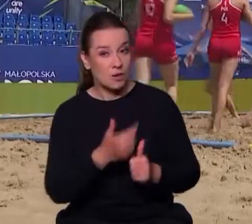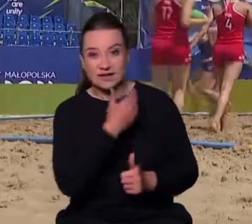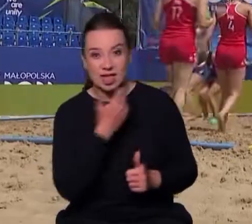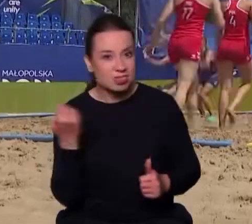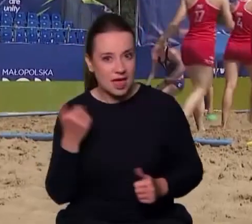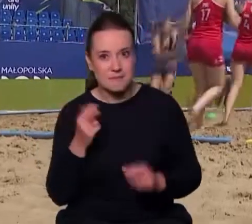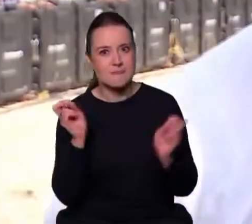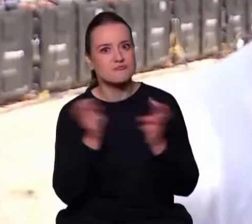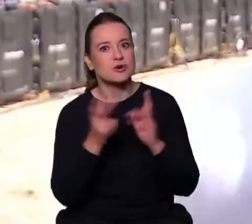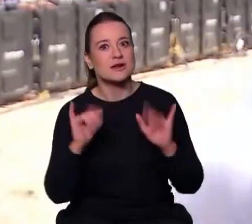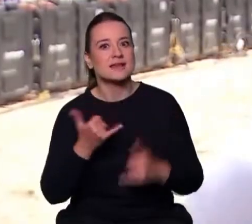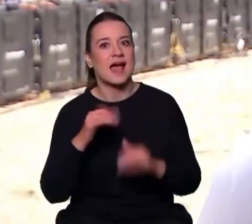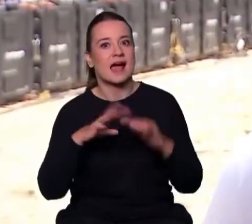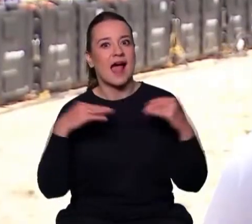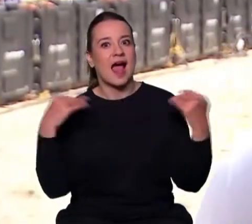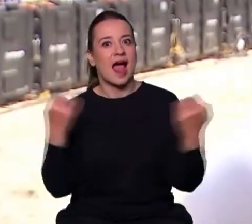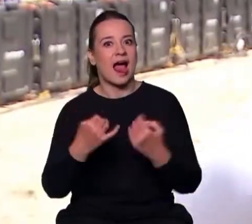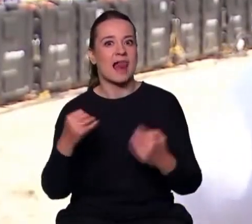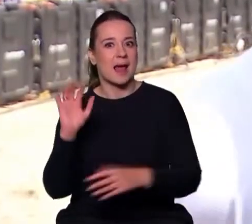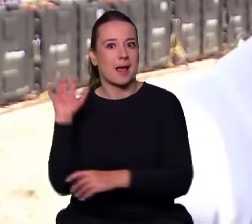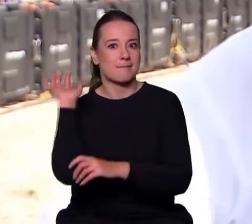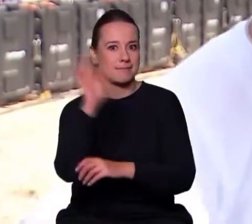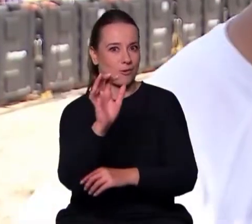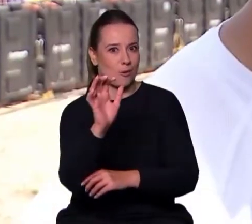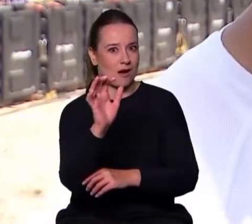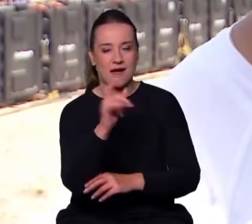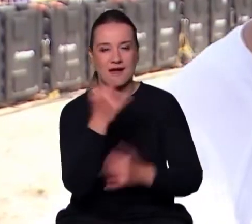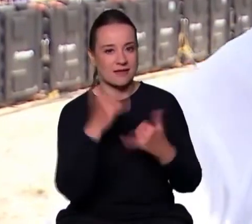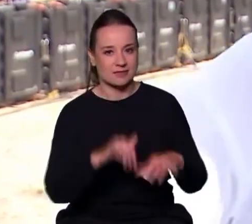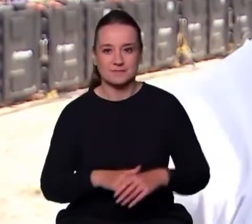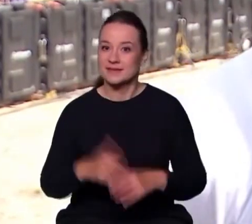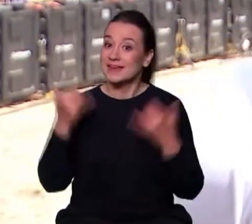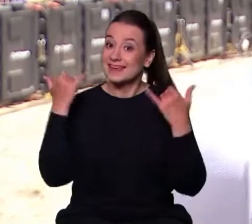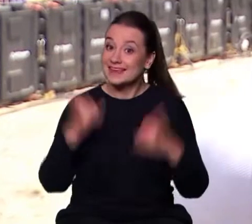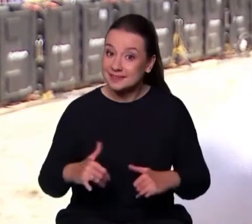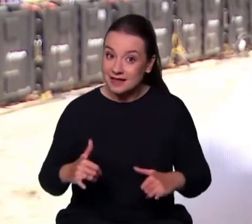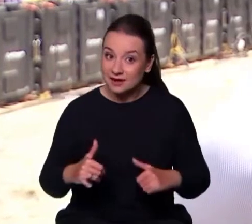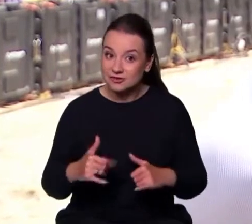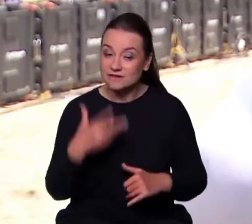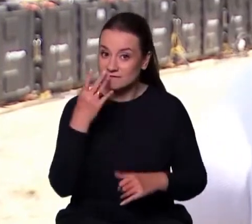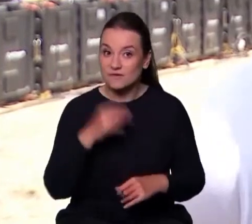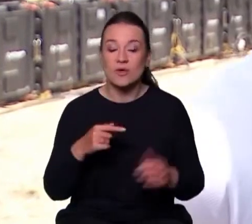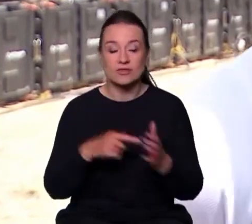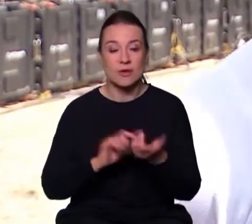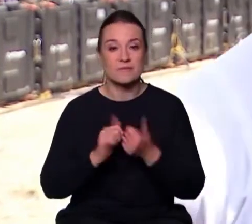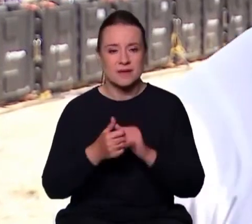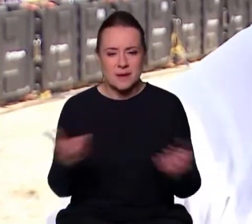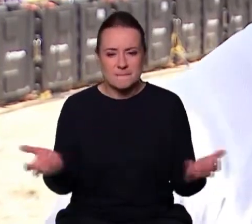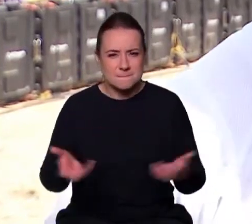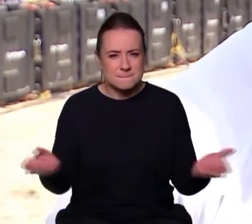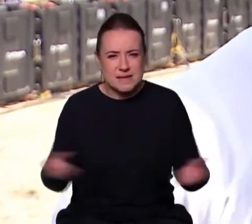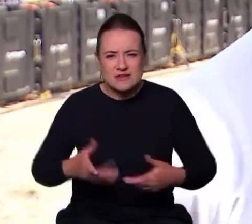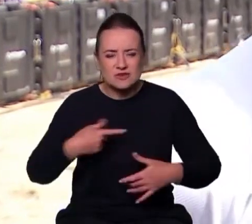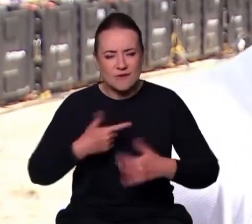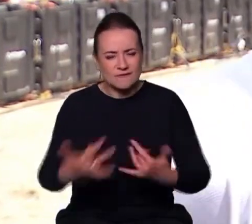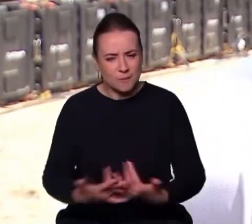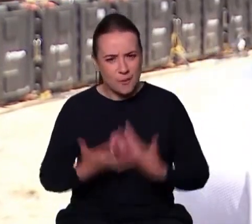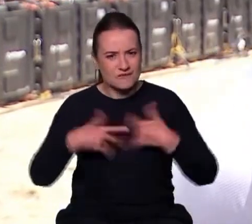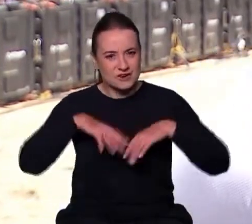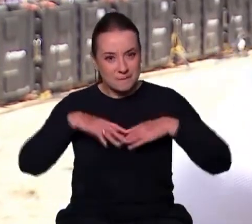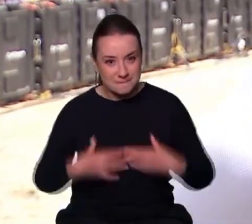odmiany piłki ręcznej. Zupełnie inny, mam wrażenie, że bardziej dynamiczny, gdzieś te podłoże bardziej męczy. Jest bardzo gra spektakularna i myślę,